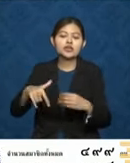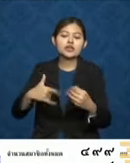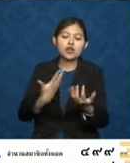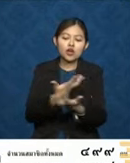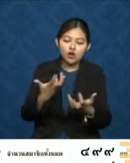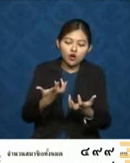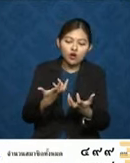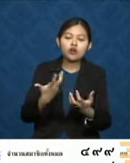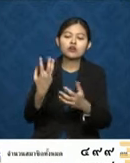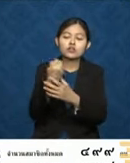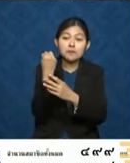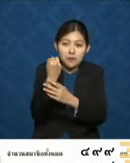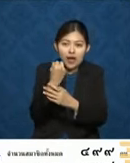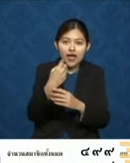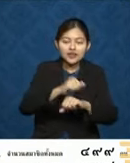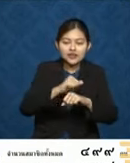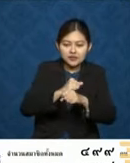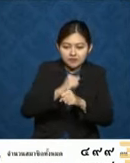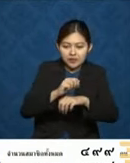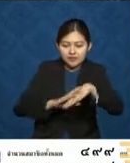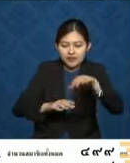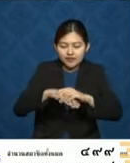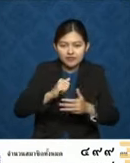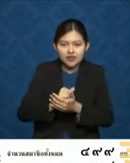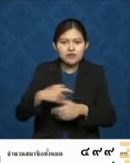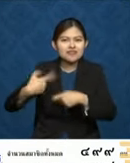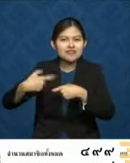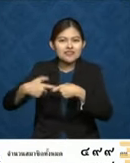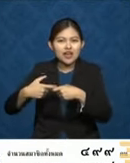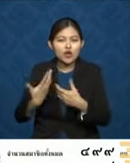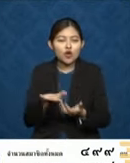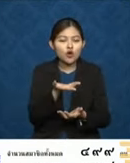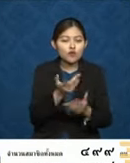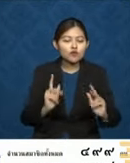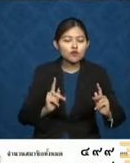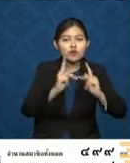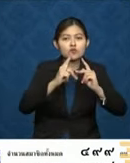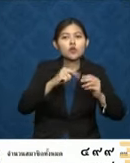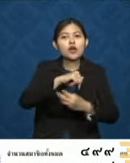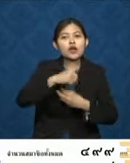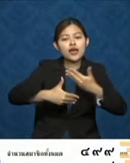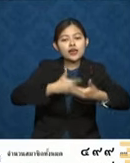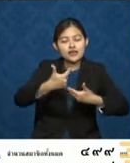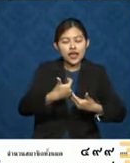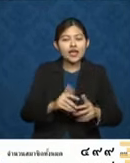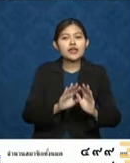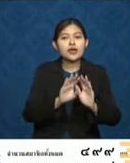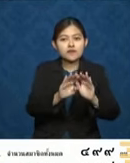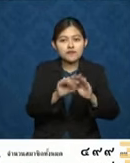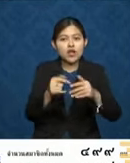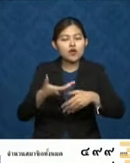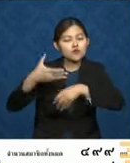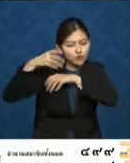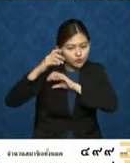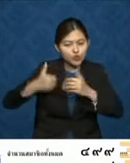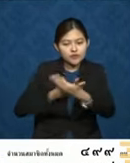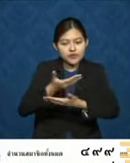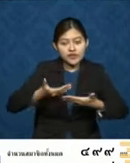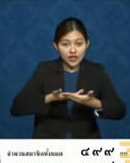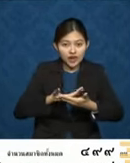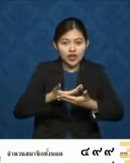จากไม้เนี่ยยากมากนะครับขอฝากกระทรวงมนิตทบทวนเรื่องนี้ด้วยนะครับอาจจะเป็นการแก้ไขเฉพาะหน้าไปก่อนโดยการอ่า